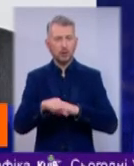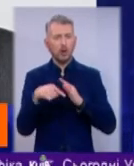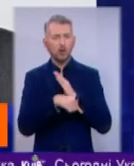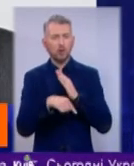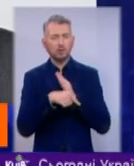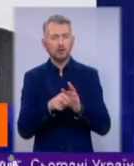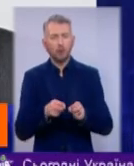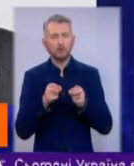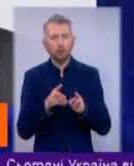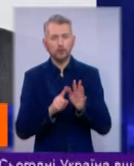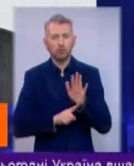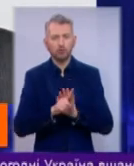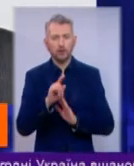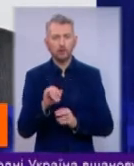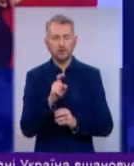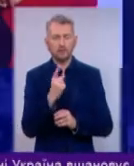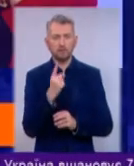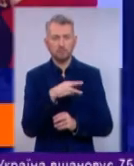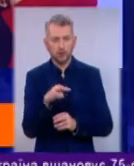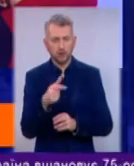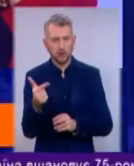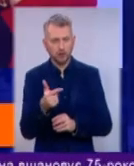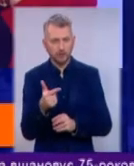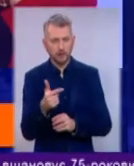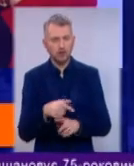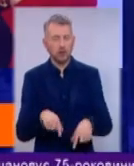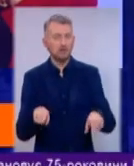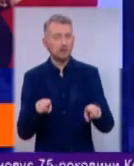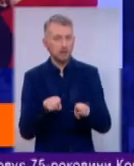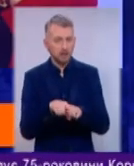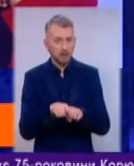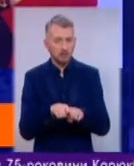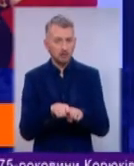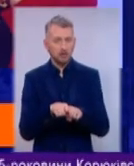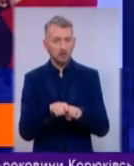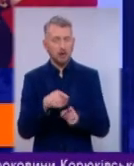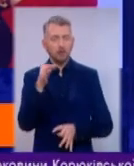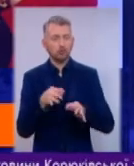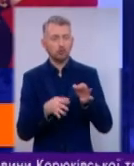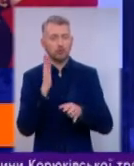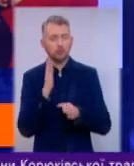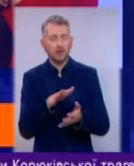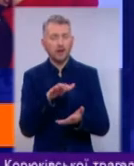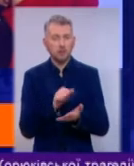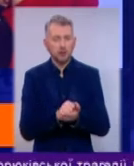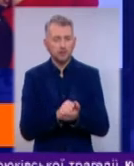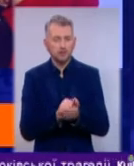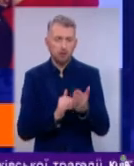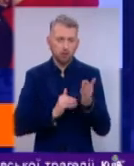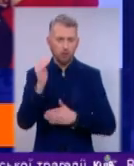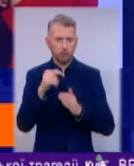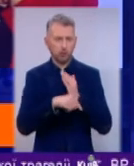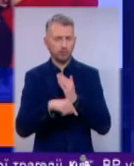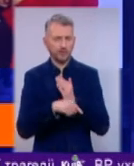корупційного злочину, починаючи від мільйона гривень. Таким чином суд буде займатися